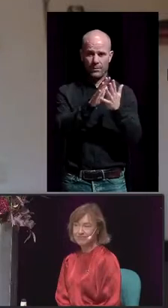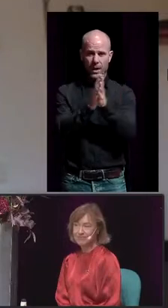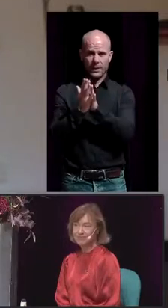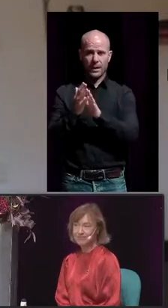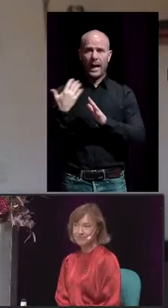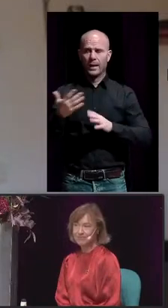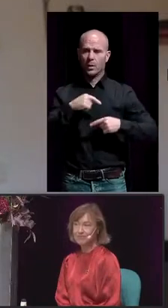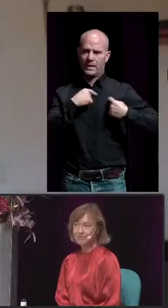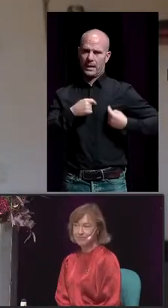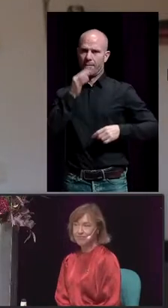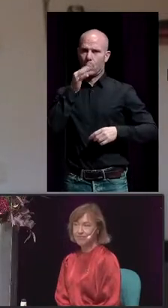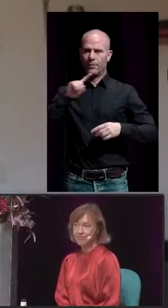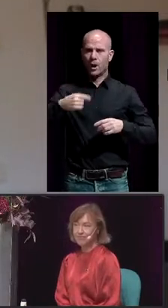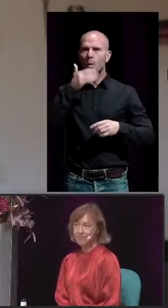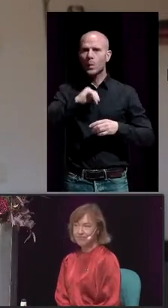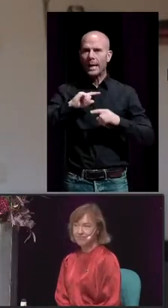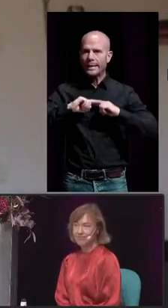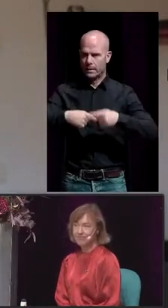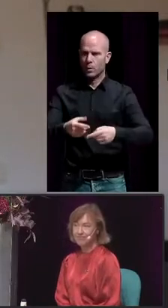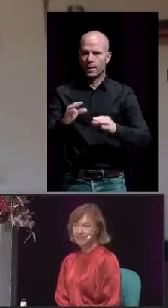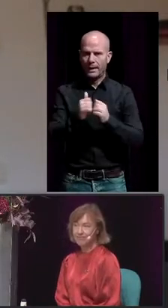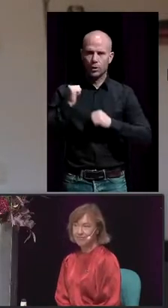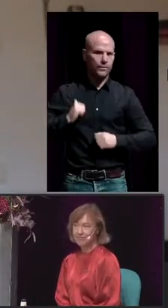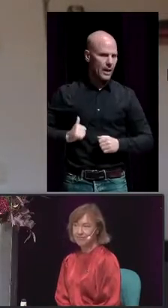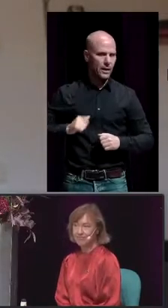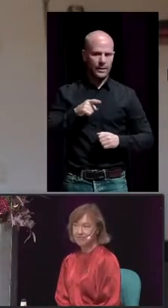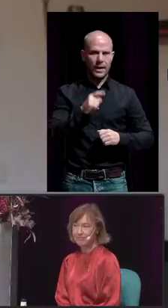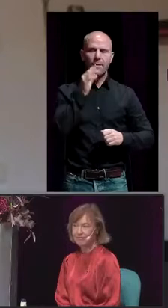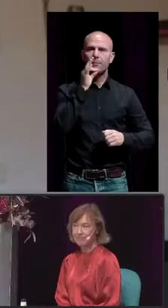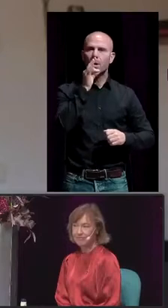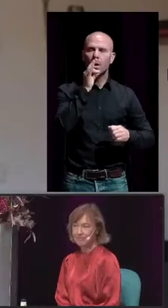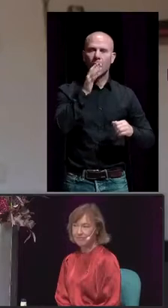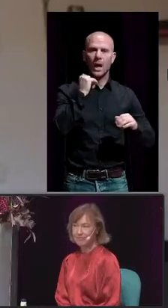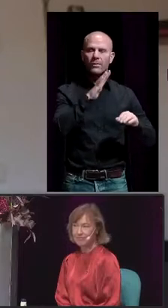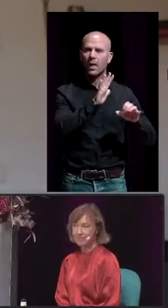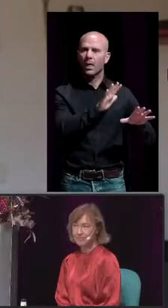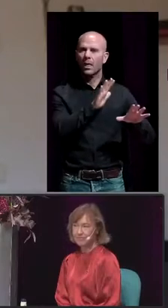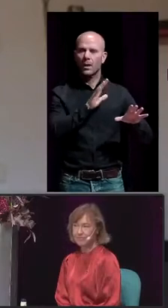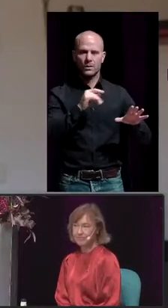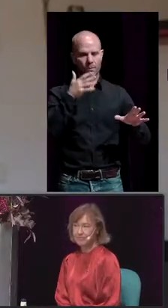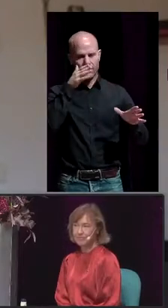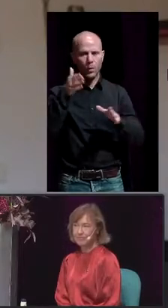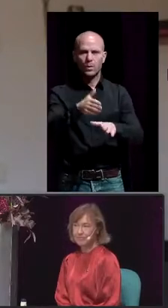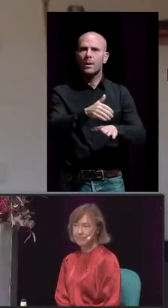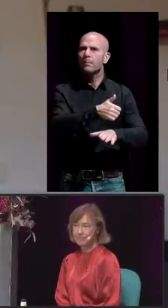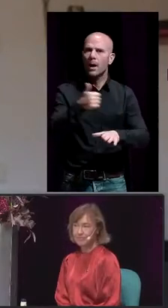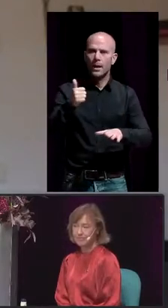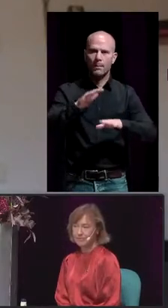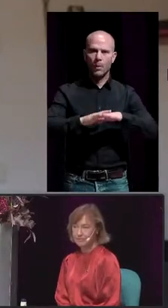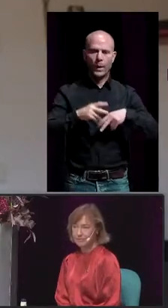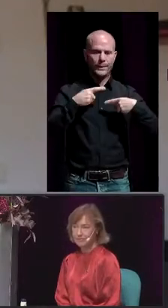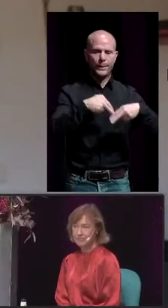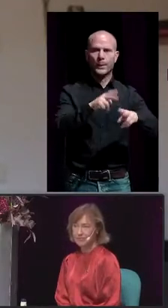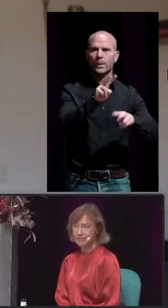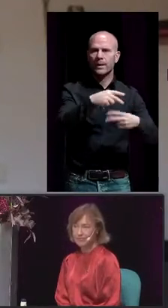unga generationen. Men tyvärr så har ju klimatfrågan väldigt länge porträtterats som en fråga som handlar om djur och natur,